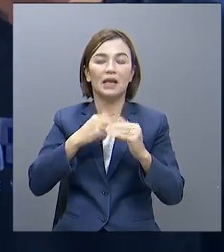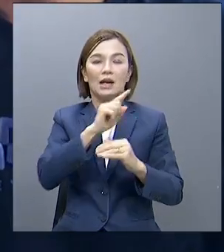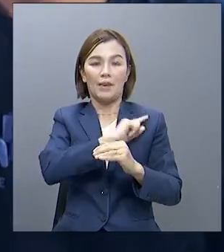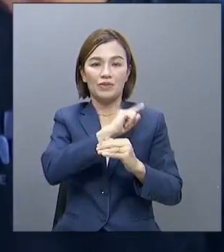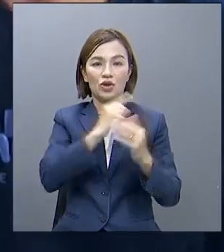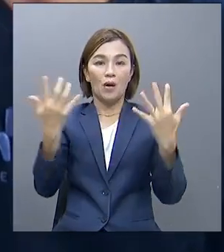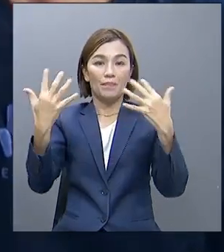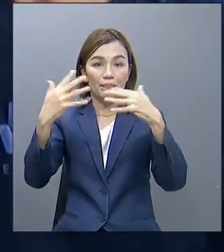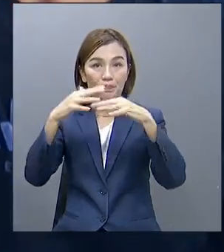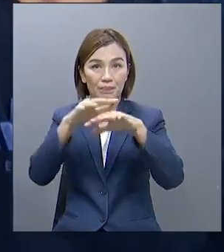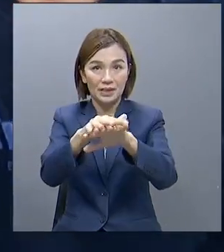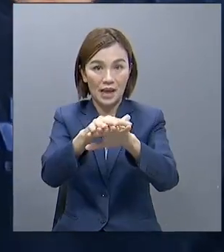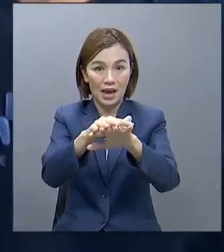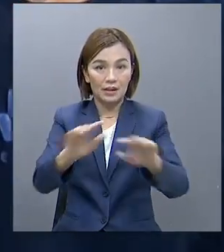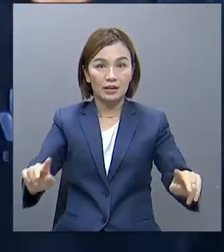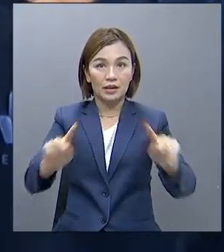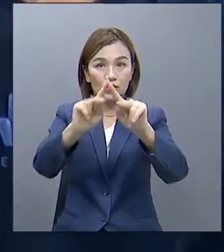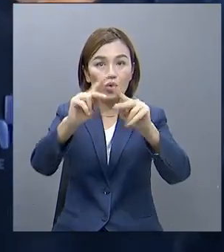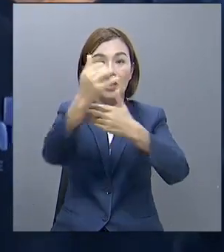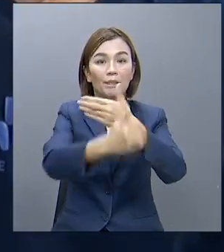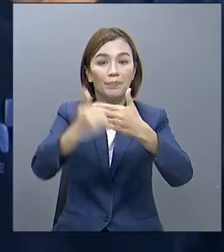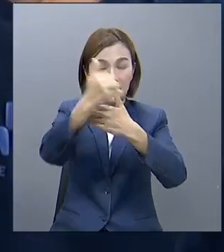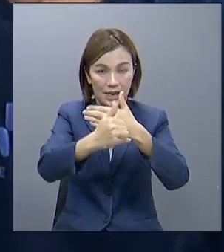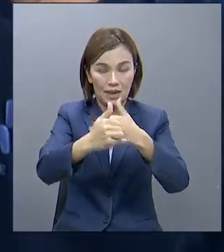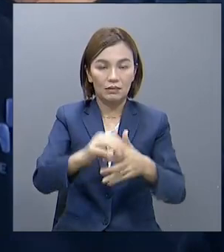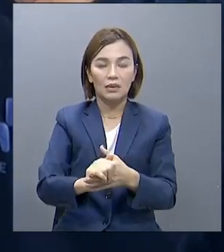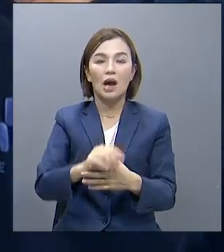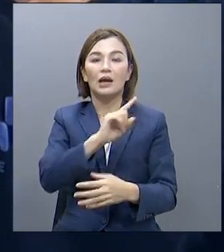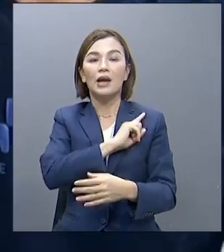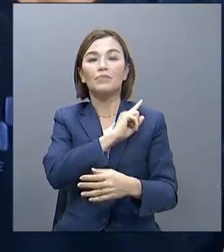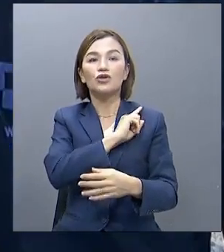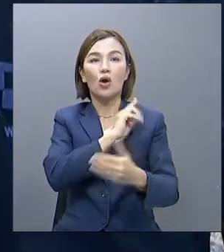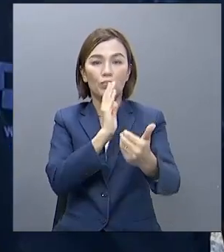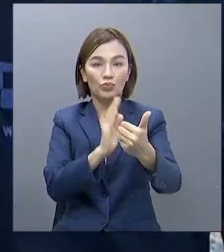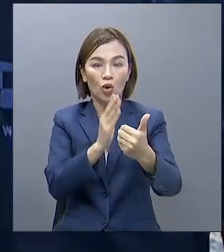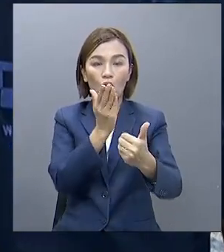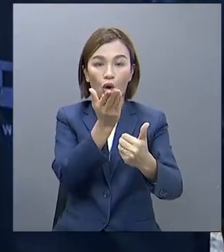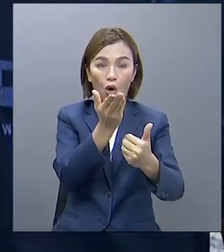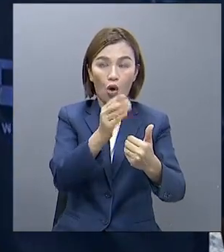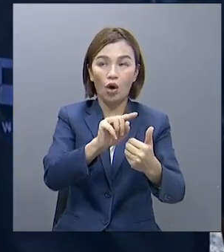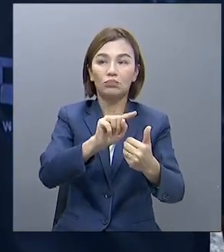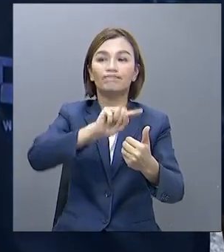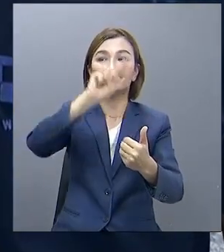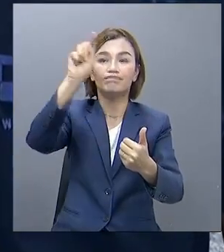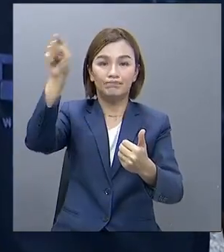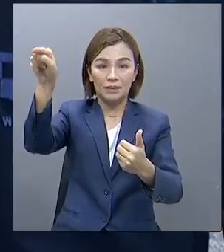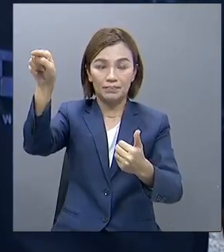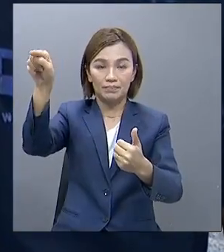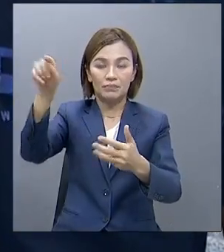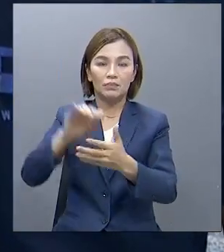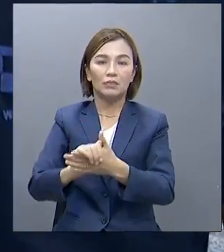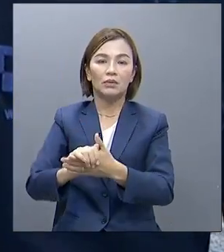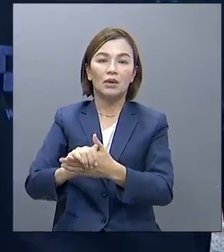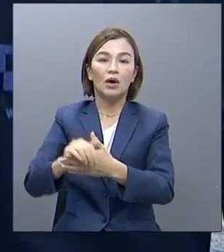ไปยังกระทรวงการต่างประเทศนะครับซึ่งเป็นหน่วยงานที่เกี่ยวข้องโดยตรงนะให้ช่วยประสานเพื่อให้ประสานงานใน